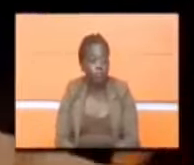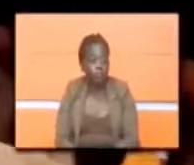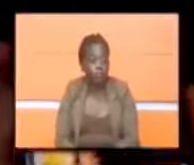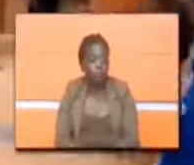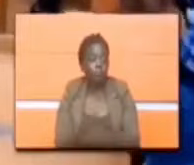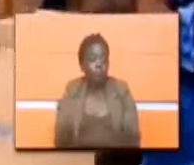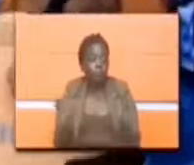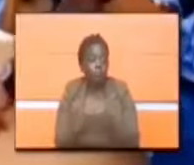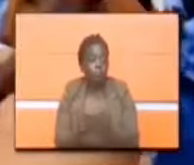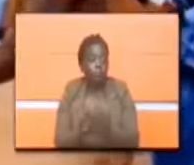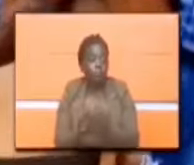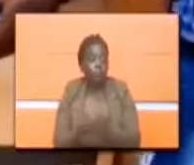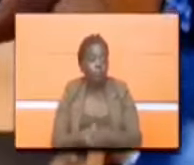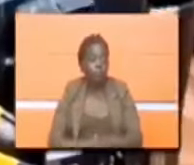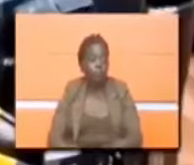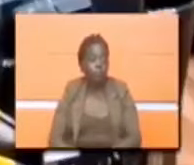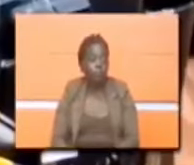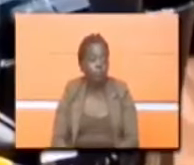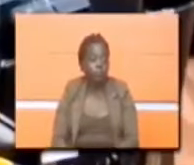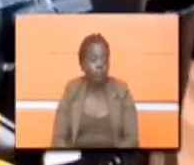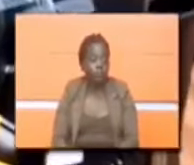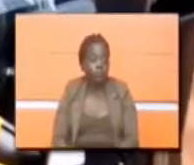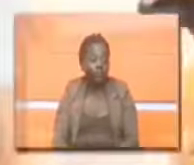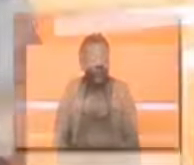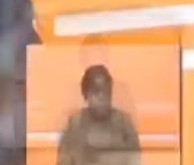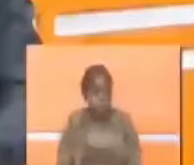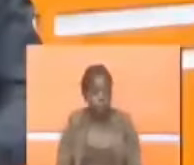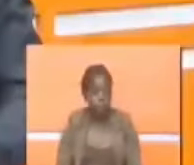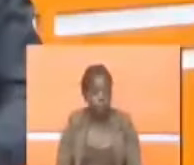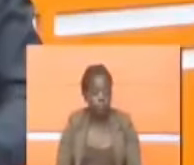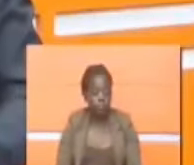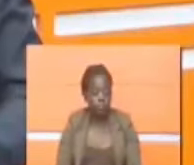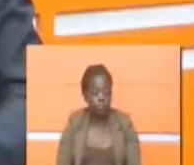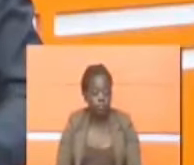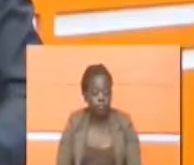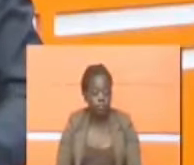Martin Chiza yakusakidde kulire lino ku Rabukede TV.